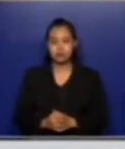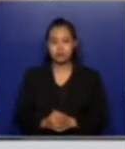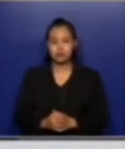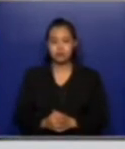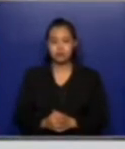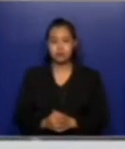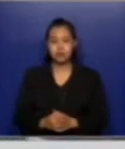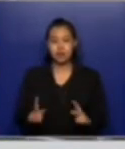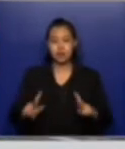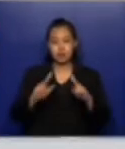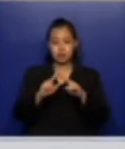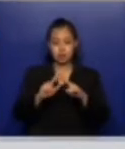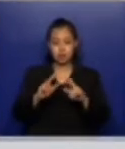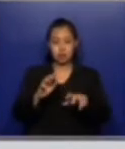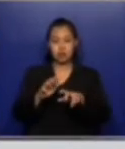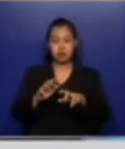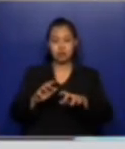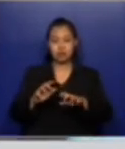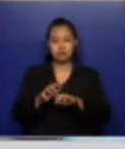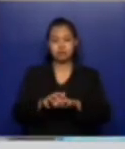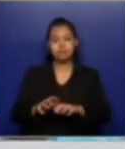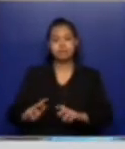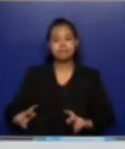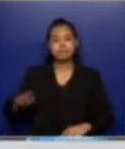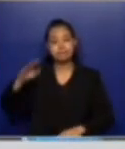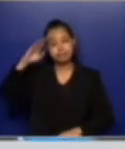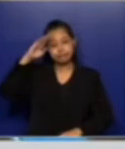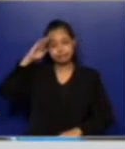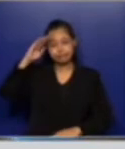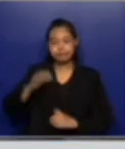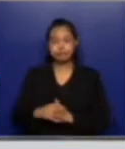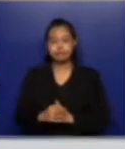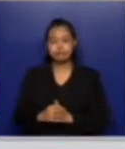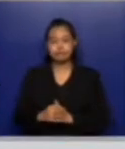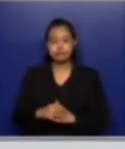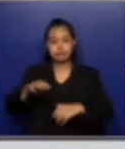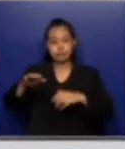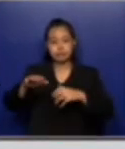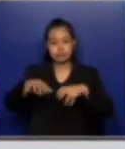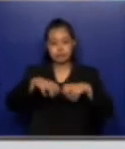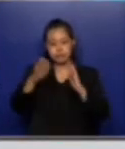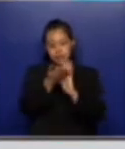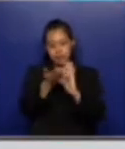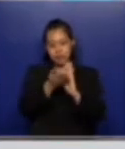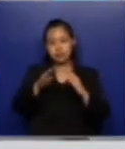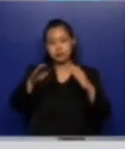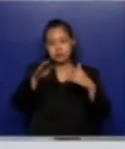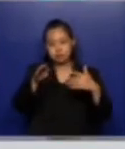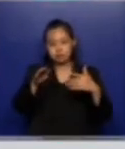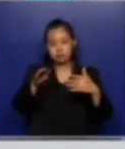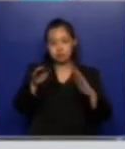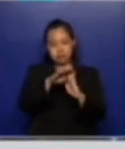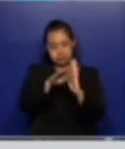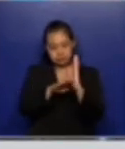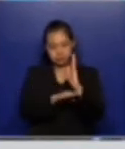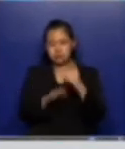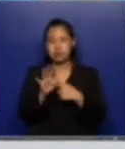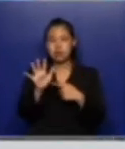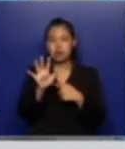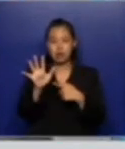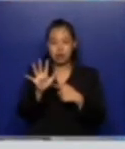กระทรวงกลาโหมท่านจัดกระทรวงกลาโหมไว้อันดับที่5ครับโดยให้งบอยู่ที่